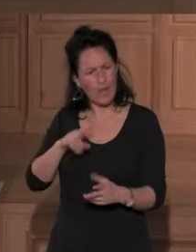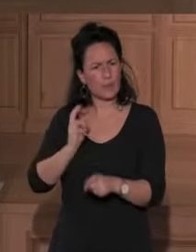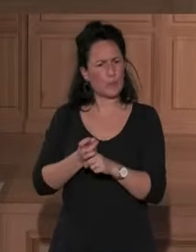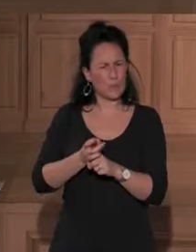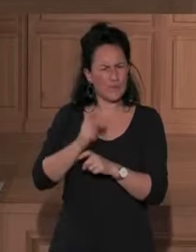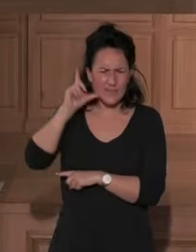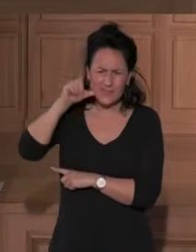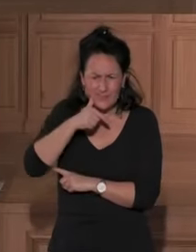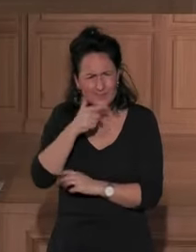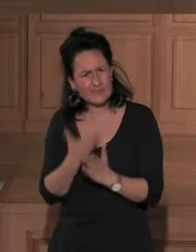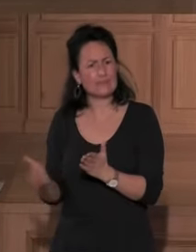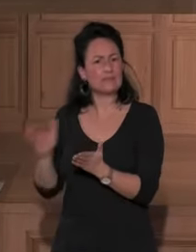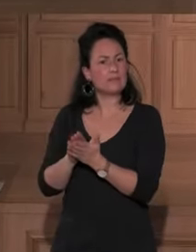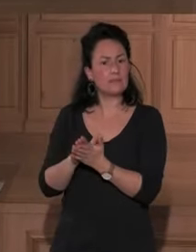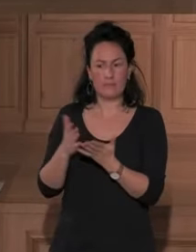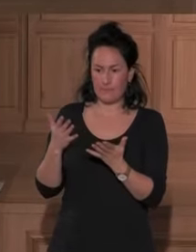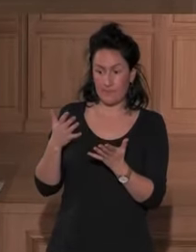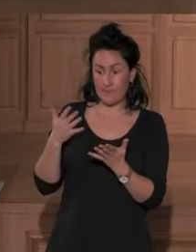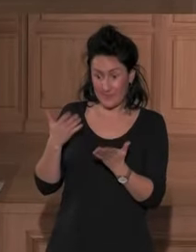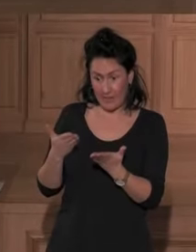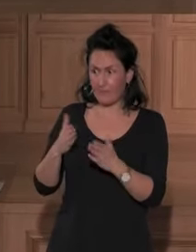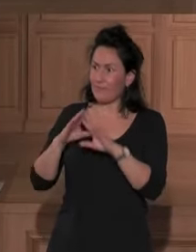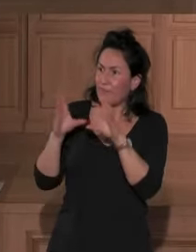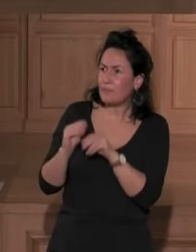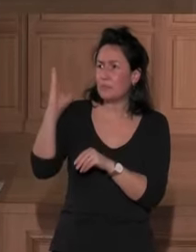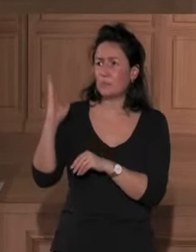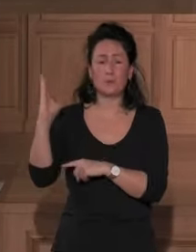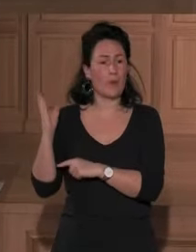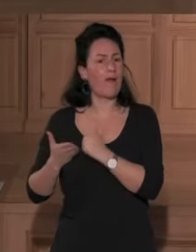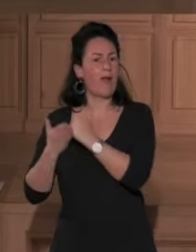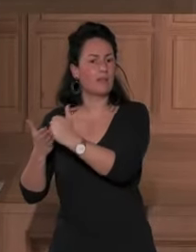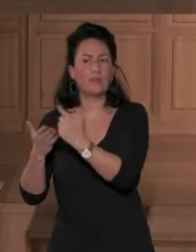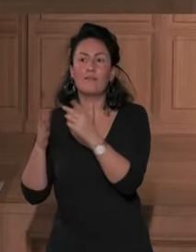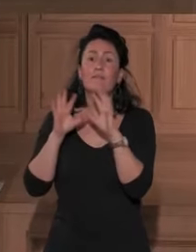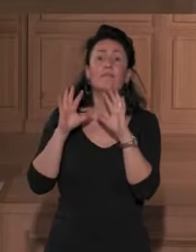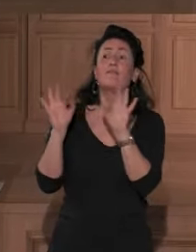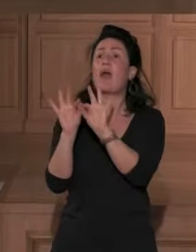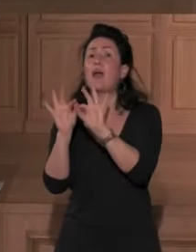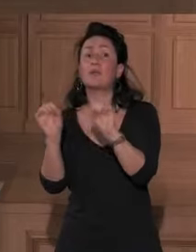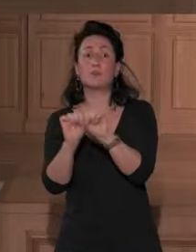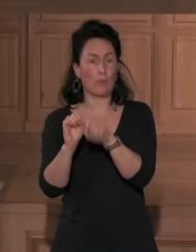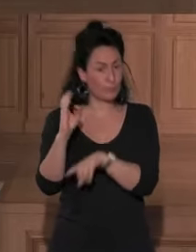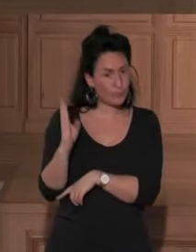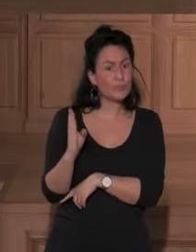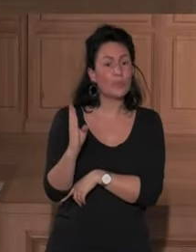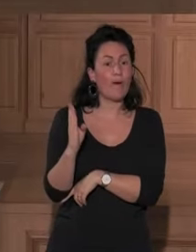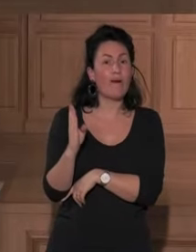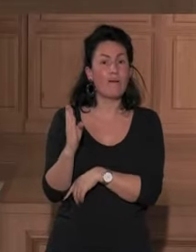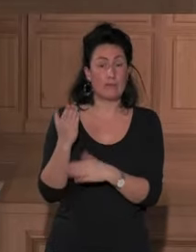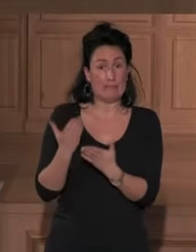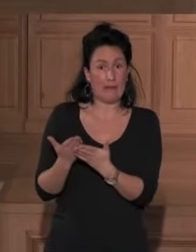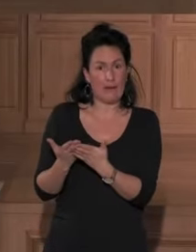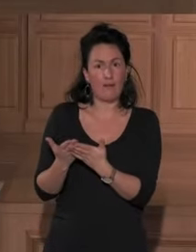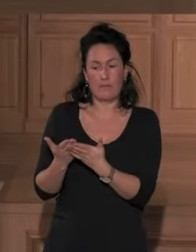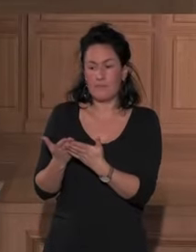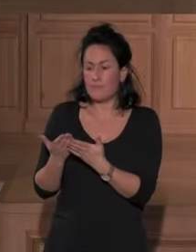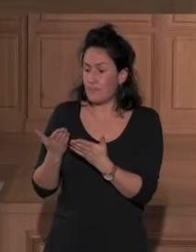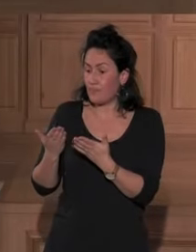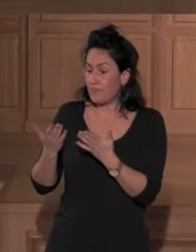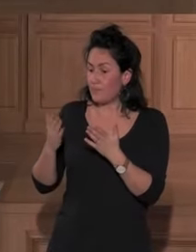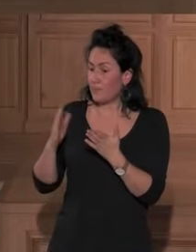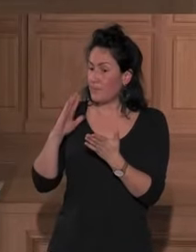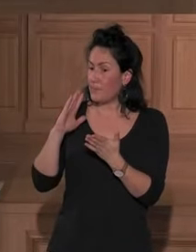où l'effort, c'est là où les familles ont besoin, c'est là où les fratries ont besoin. C'est là aussi les dispositifs